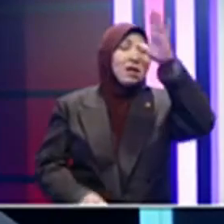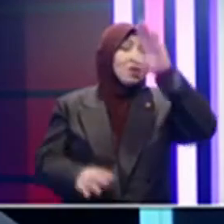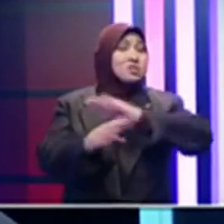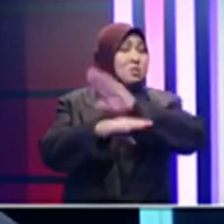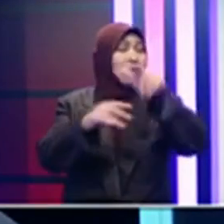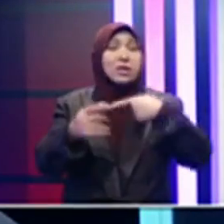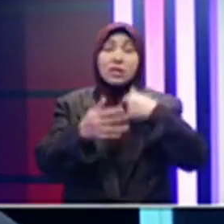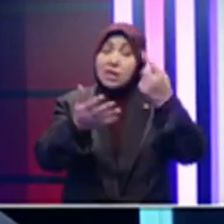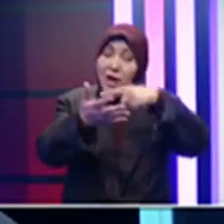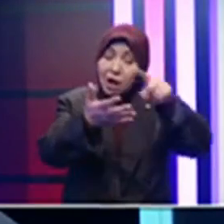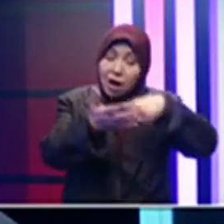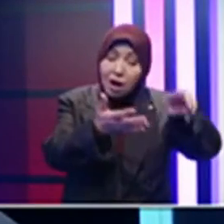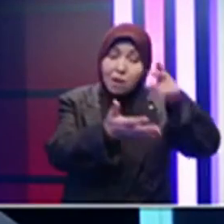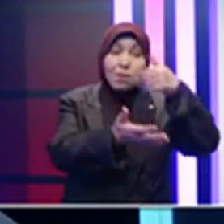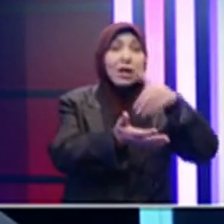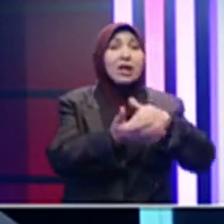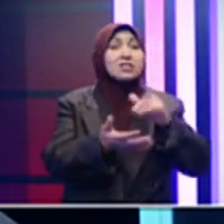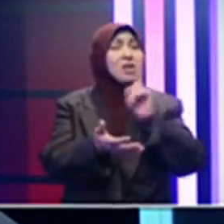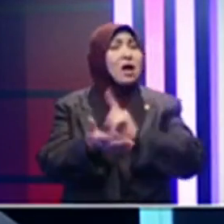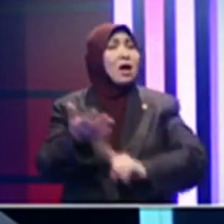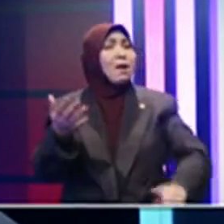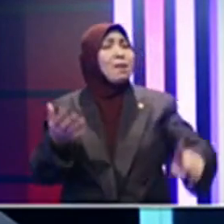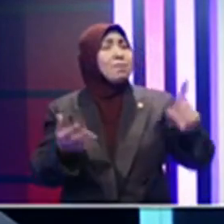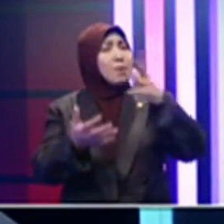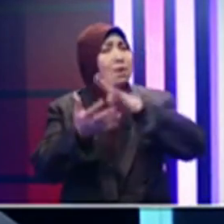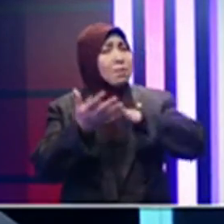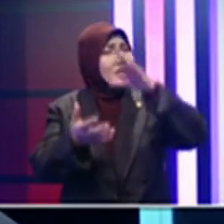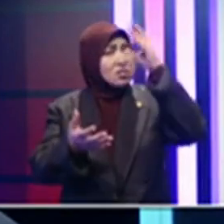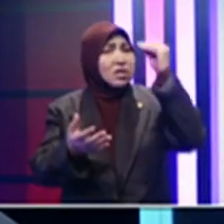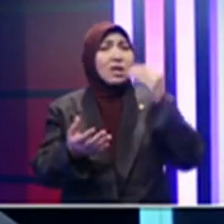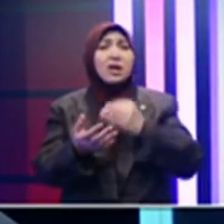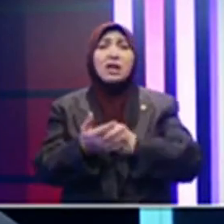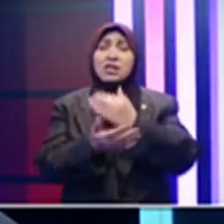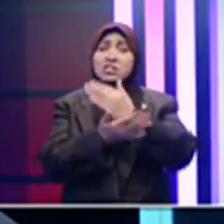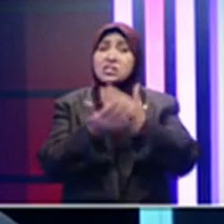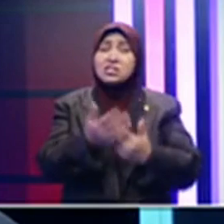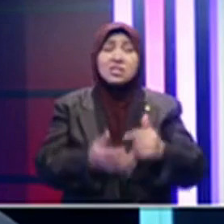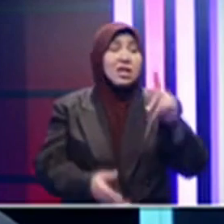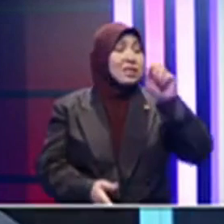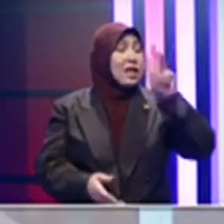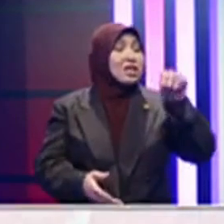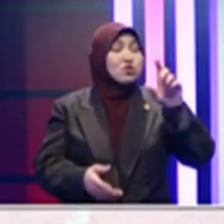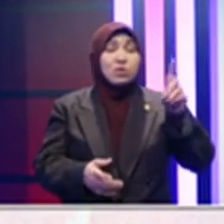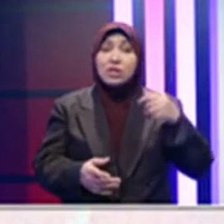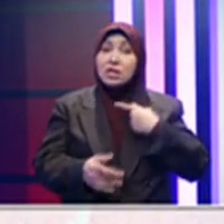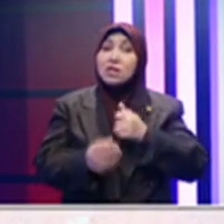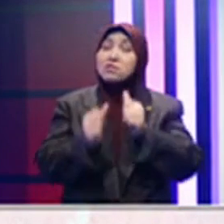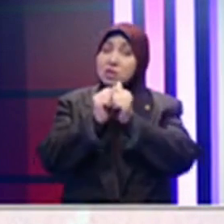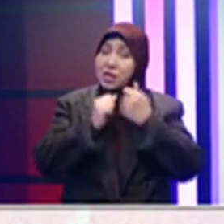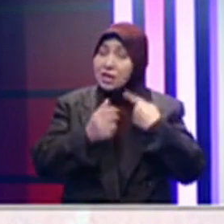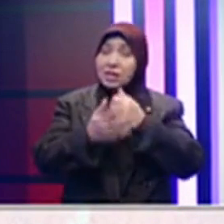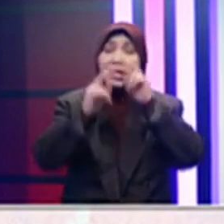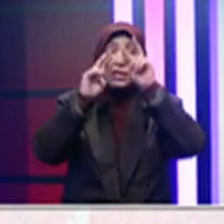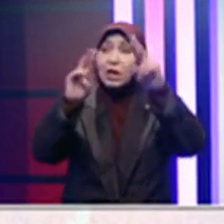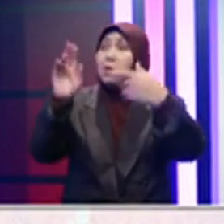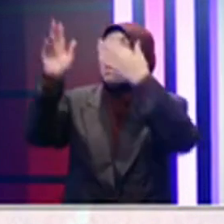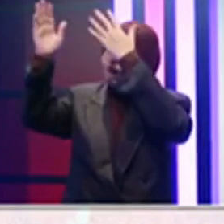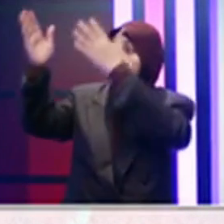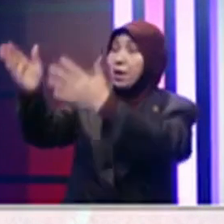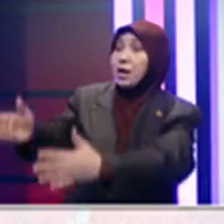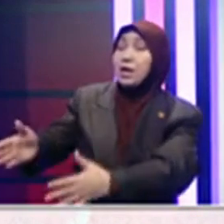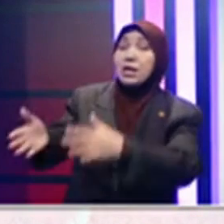Kita nak ulang kaji sikit apakah apa tu pengajian ataupun sesi tajwid kita. Mari kita sama-sama ikuti paparan kita,